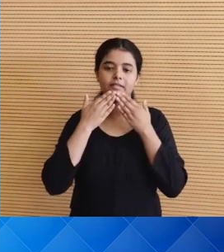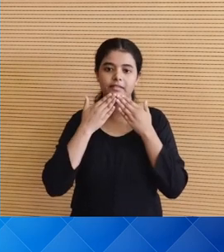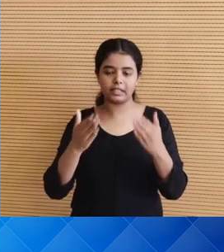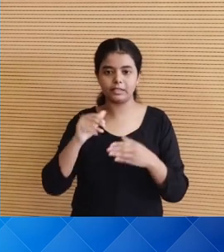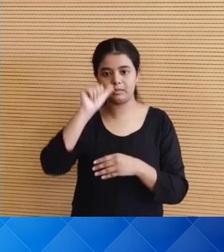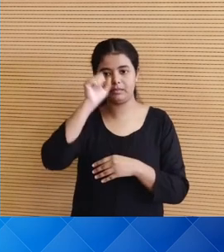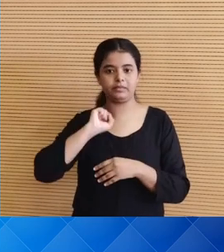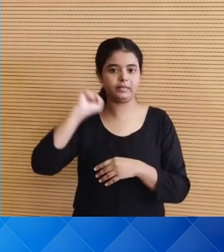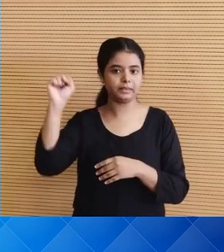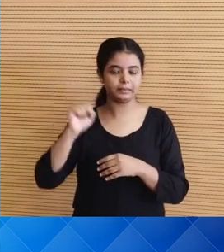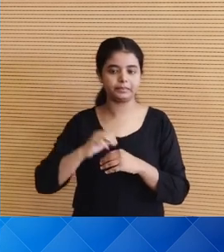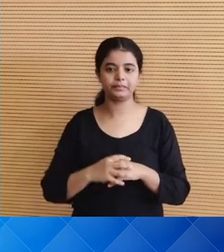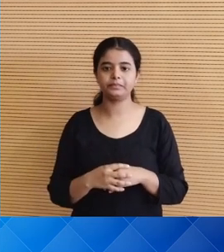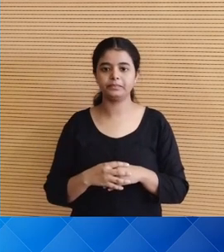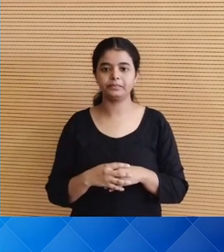हिंद.